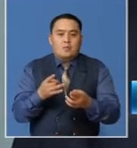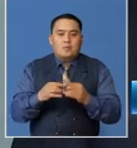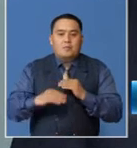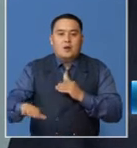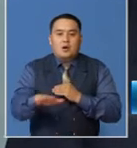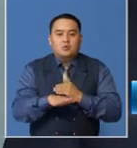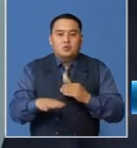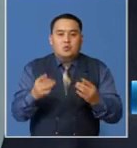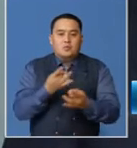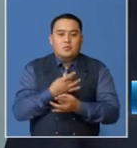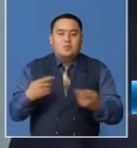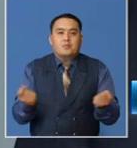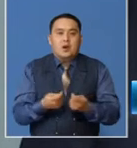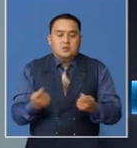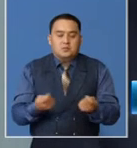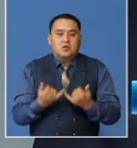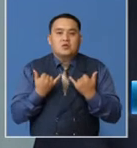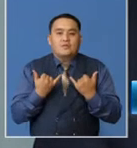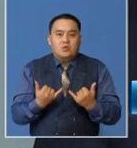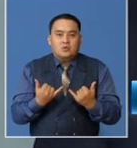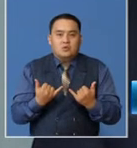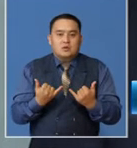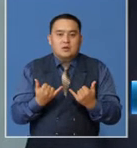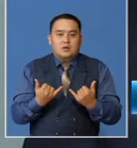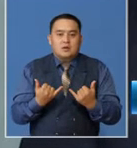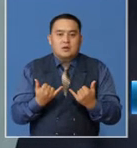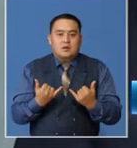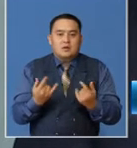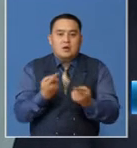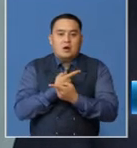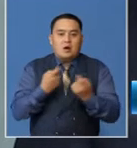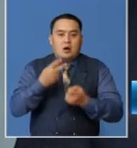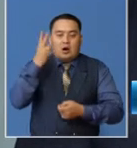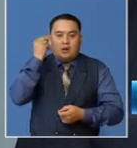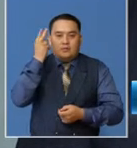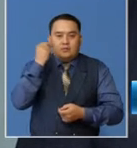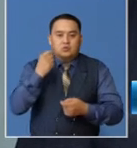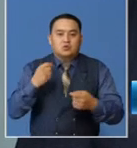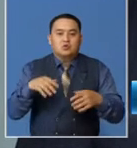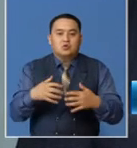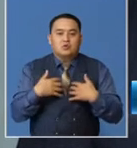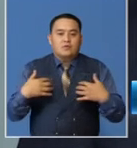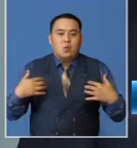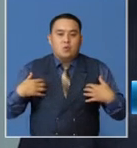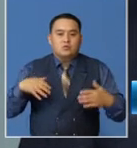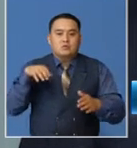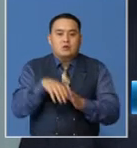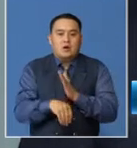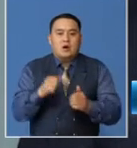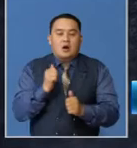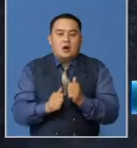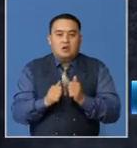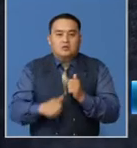решит вопрос. Почему? Потому что на сегодняшний день нерегламентированное количество скота, которое должны содержать в каждом